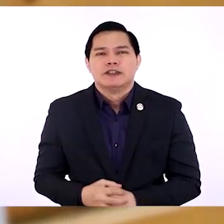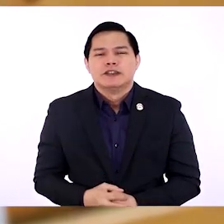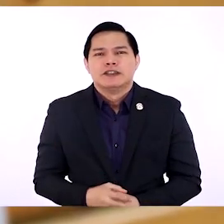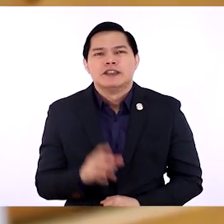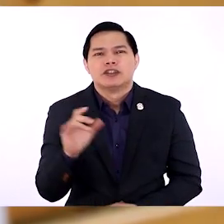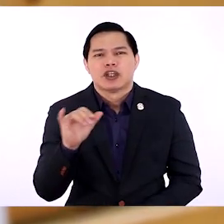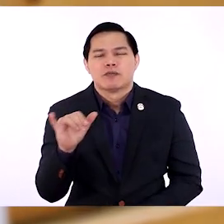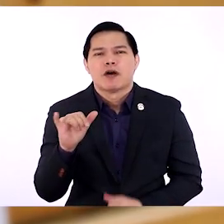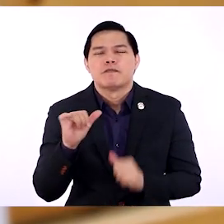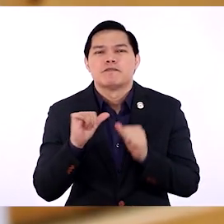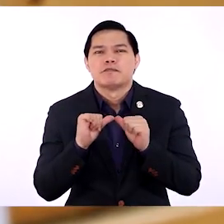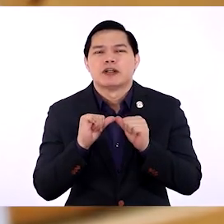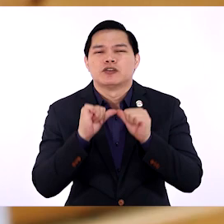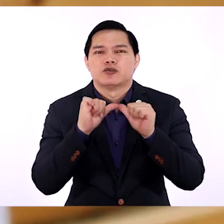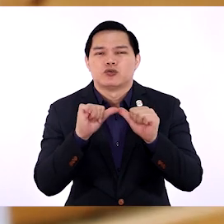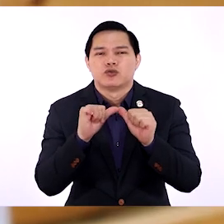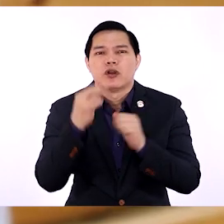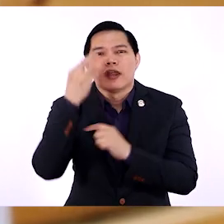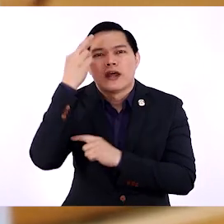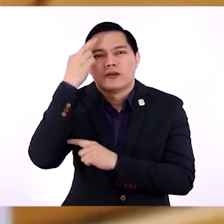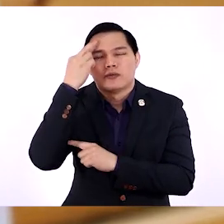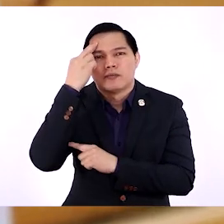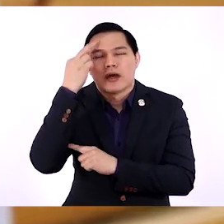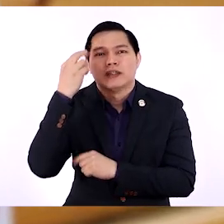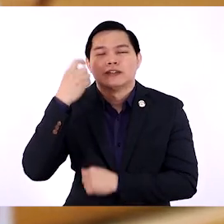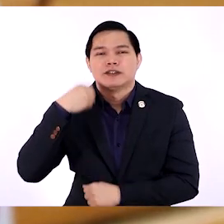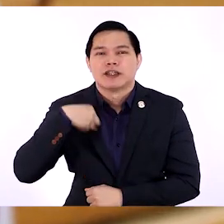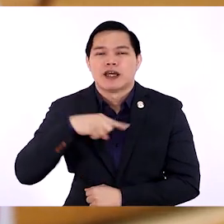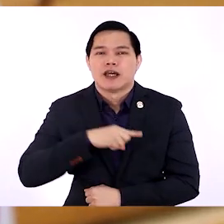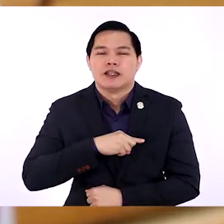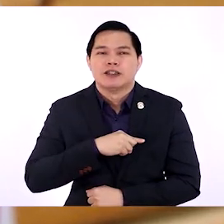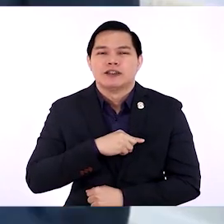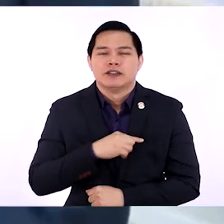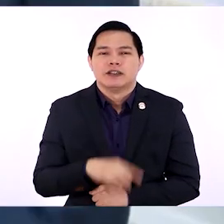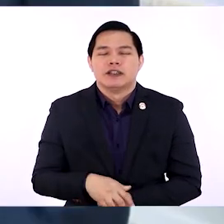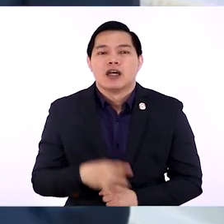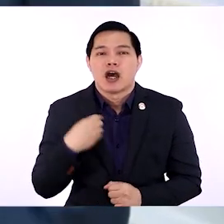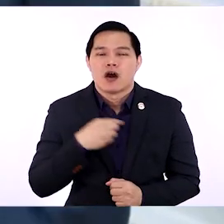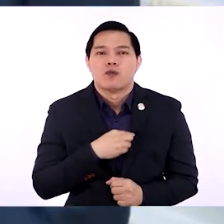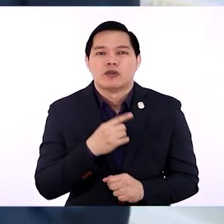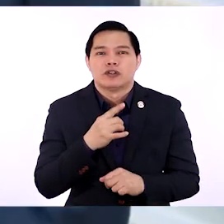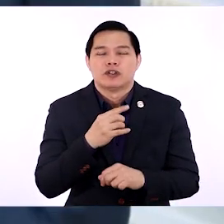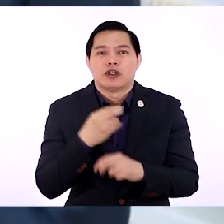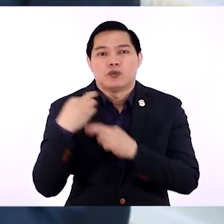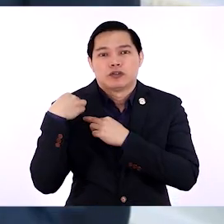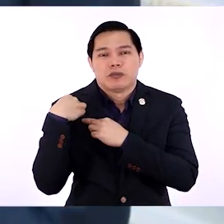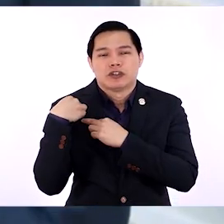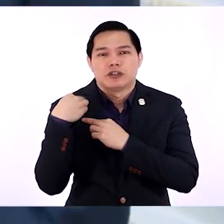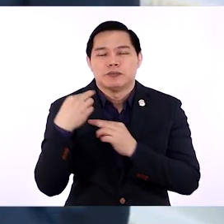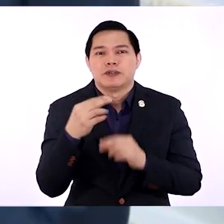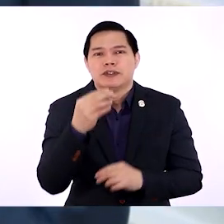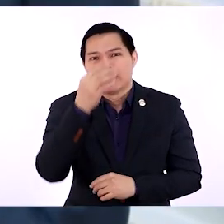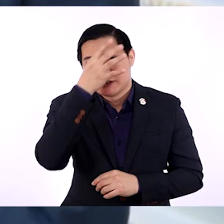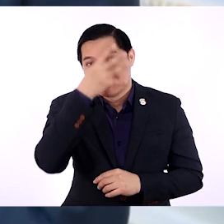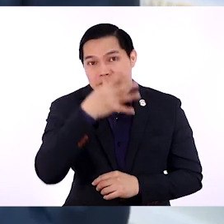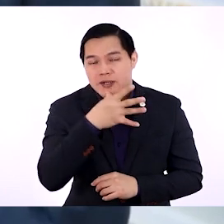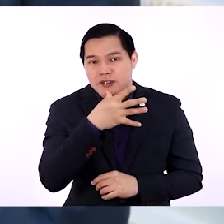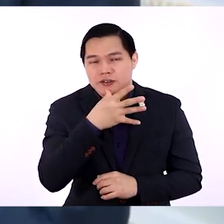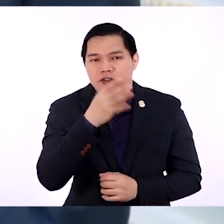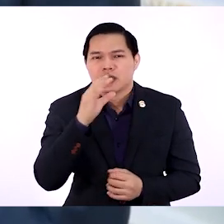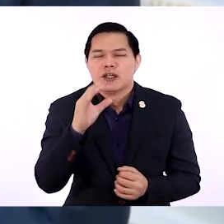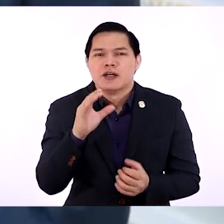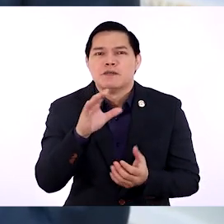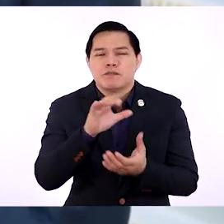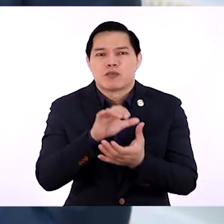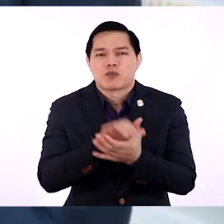ay patuloy na ipaalala po sa atin ang mga gampanin po natin bilang mga magulang, bilang mag-asawa